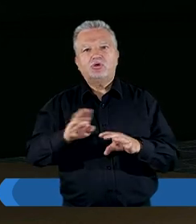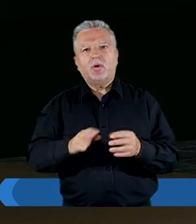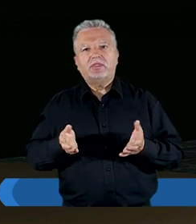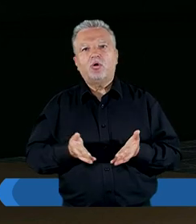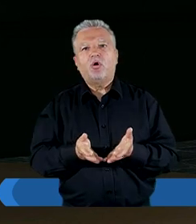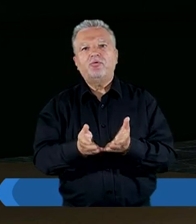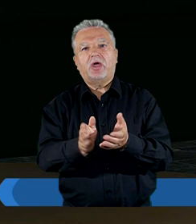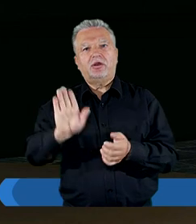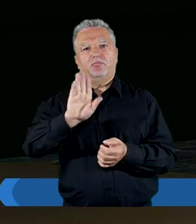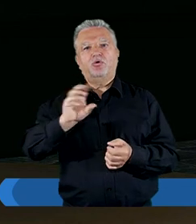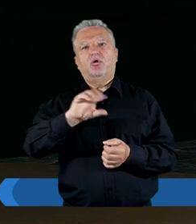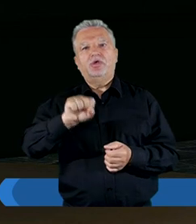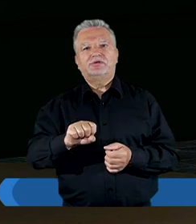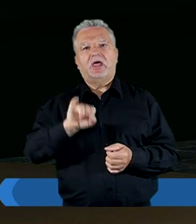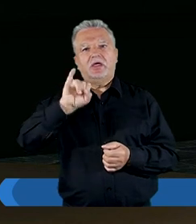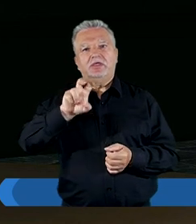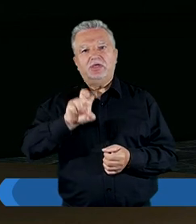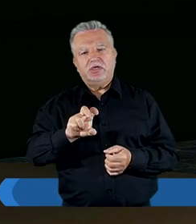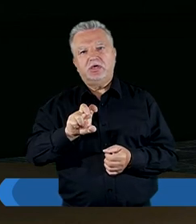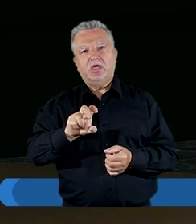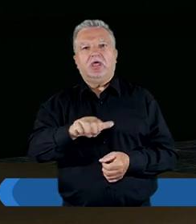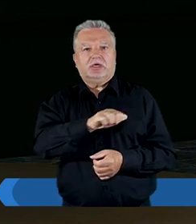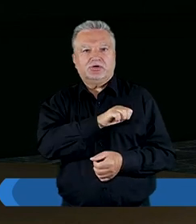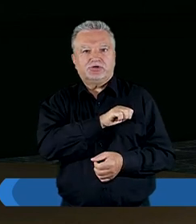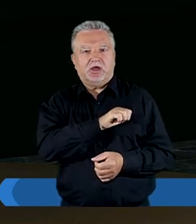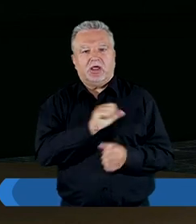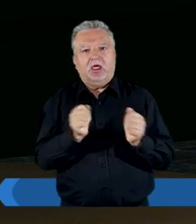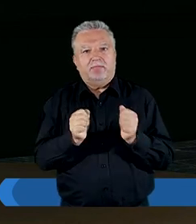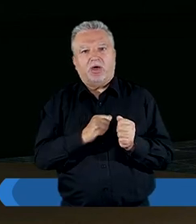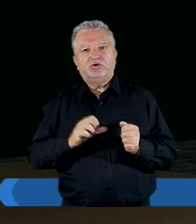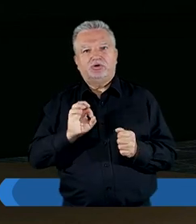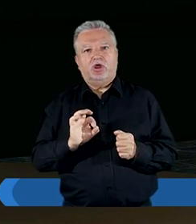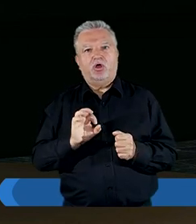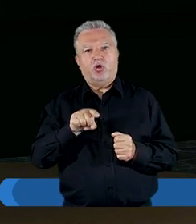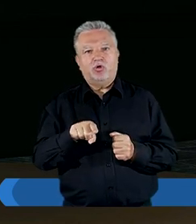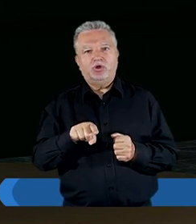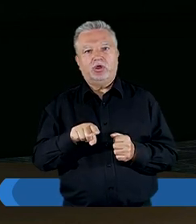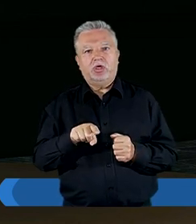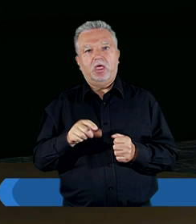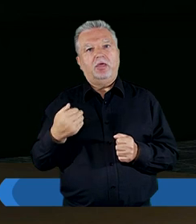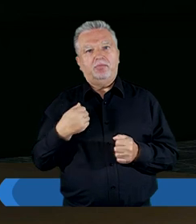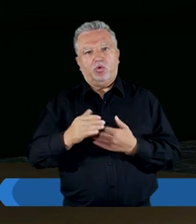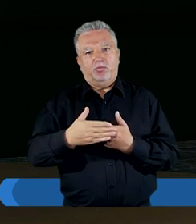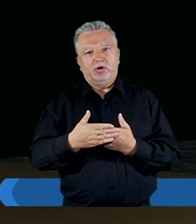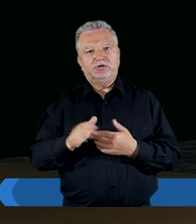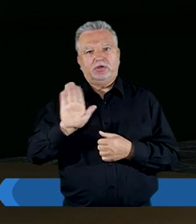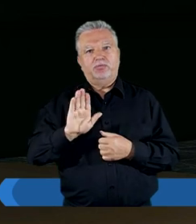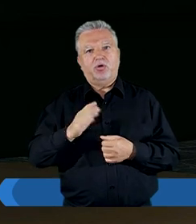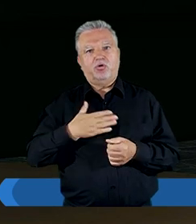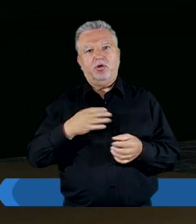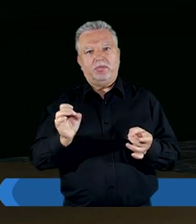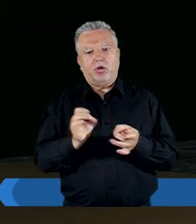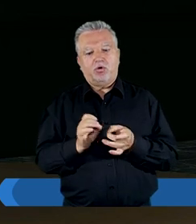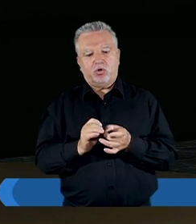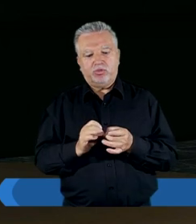Bogu za ich potencjalne grzechy. Bał się o nich. Więc na pewno był bliski Bogu, miał z nim